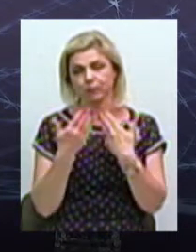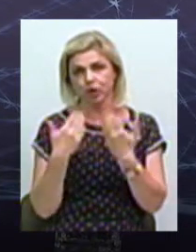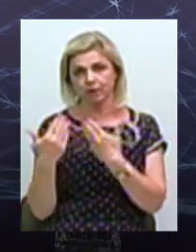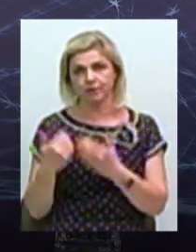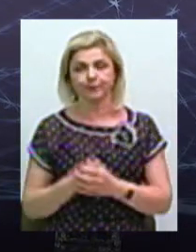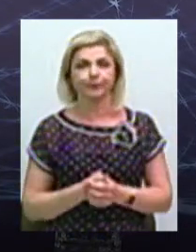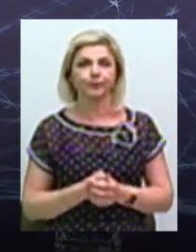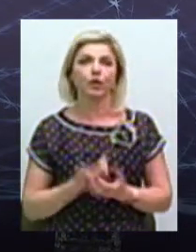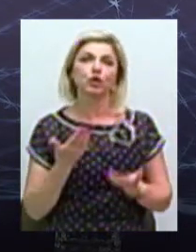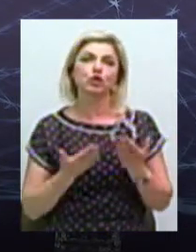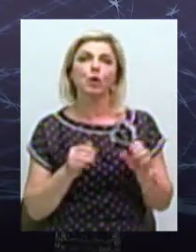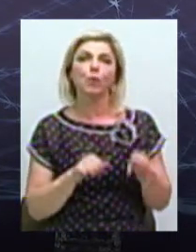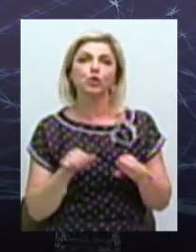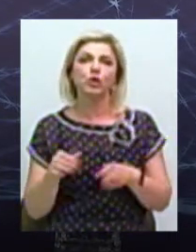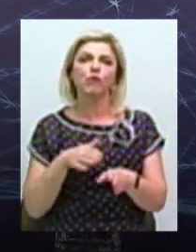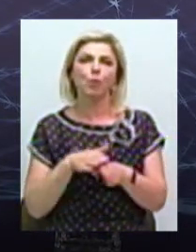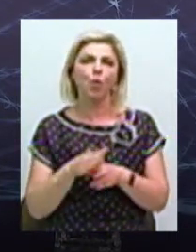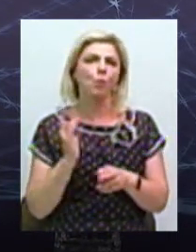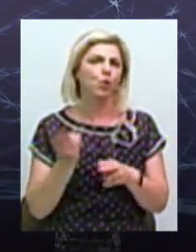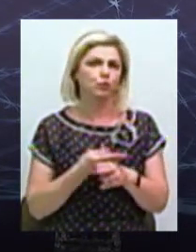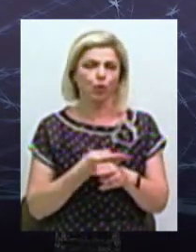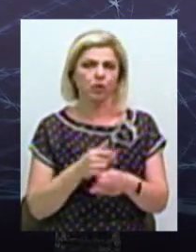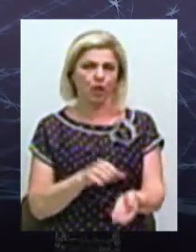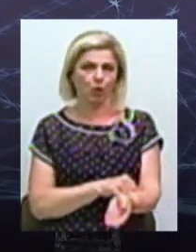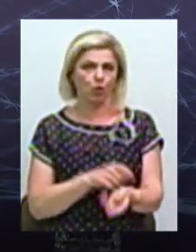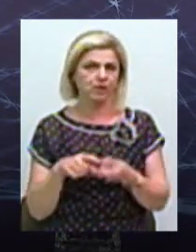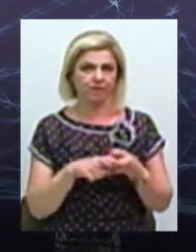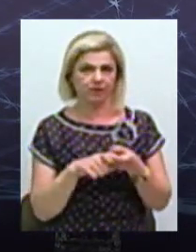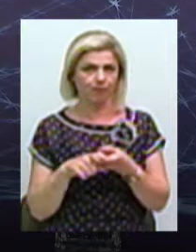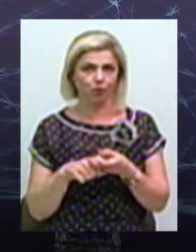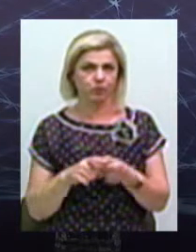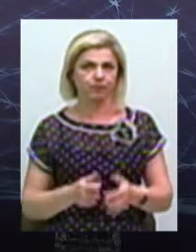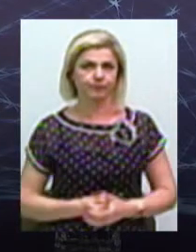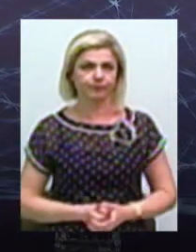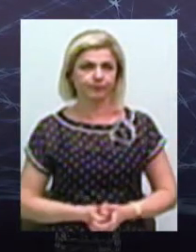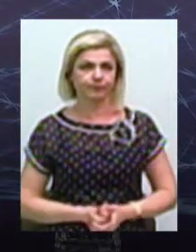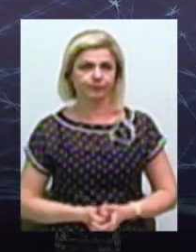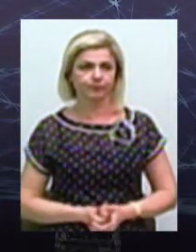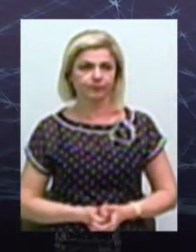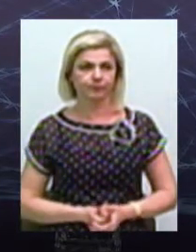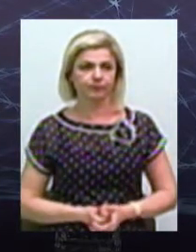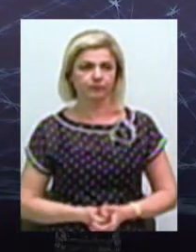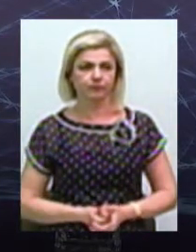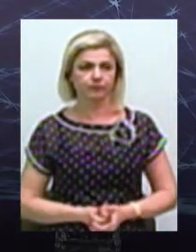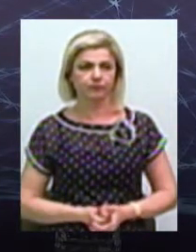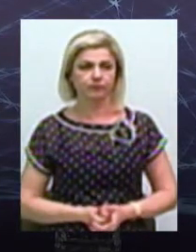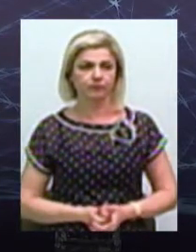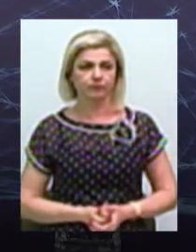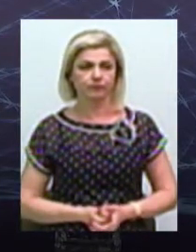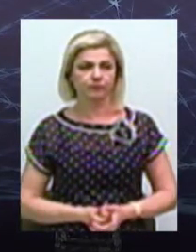скажите, пожалуйста, чи можливо повністю позбутись наркотичної залежності? Ну, я вам скажу так,